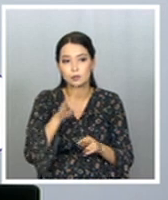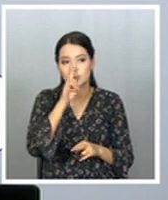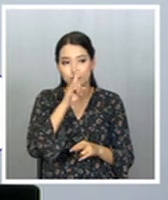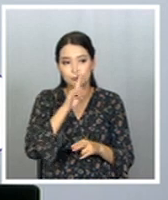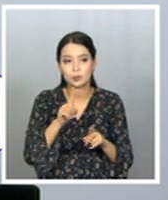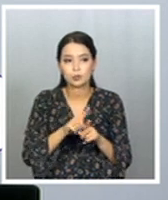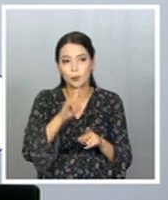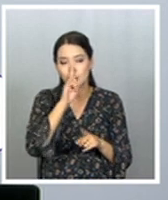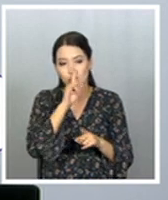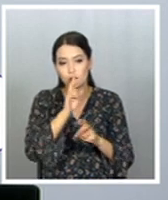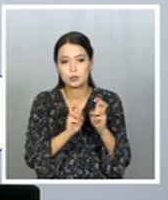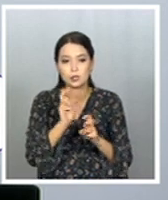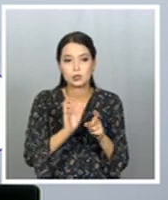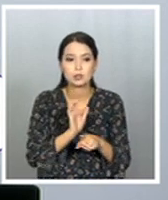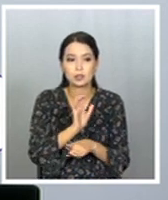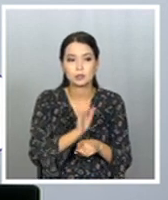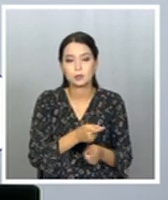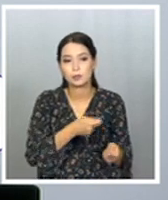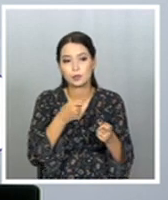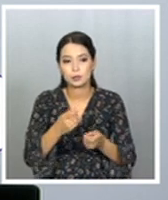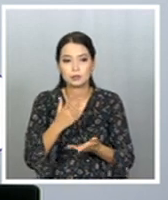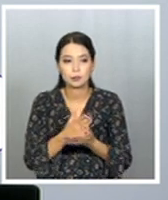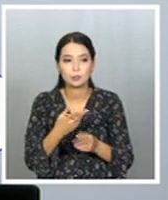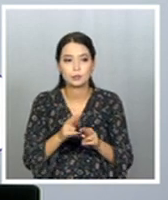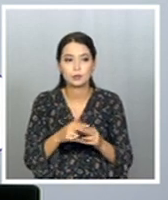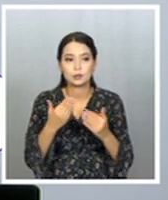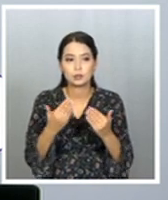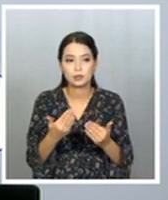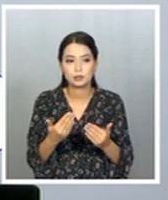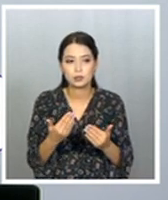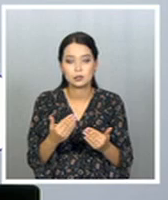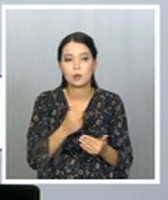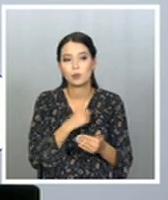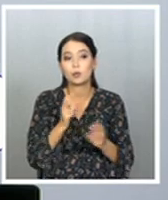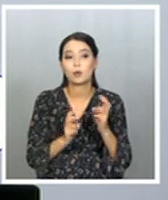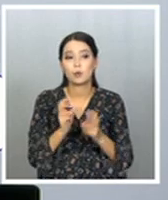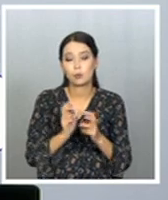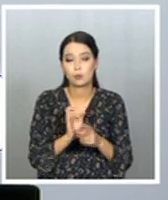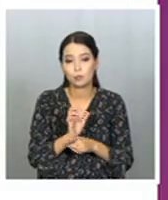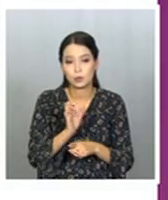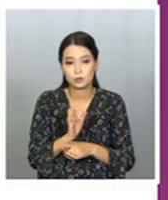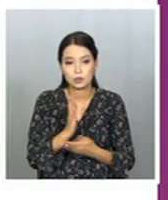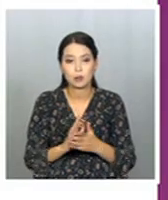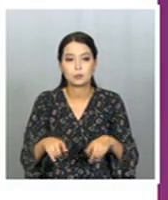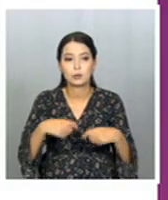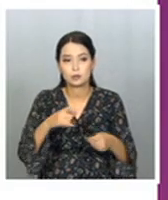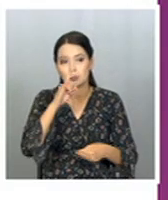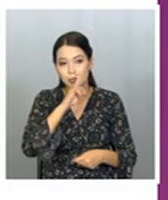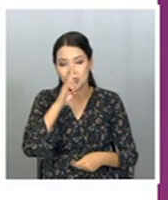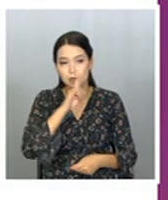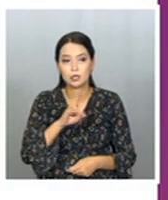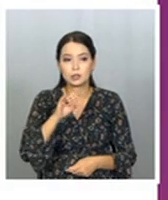өңдейтін зауыттарға әкелінеді. Бұл жерде олар өңделіп, одан бензин,